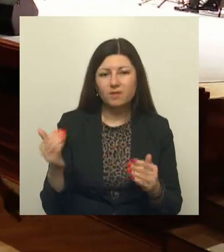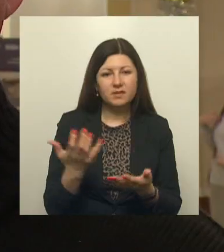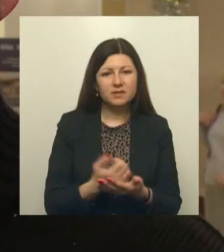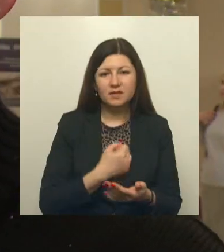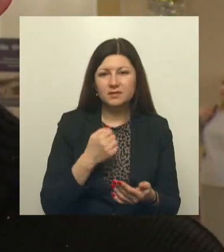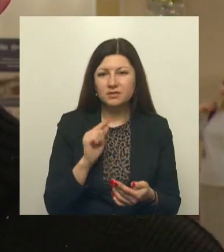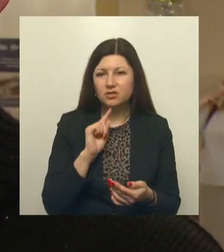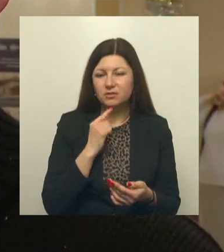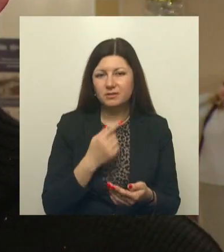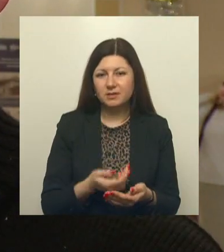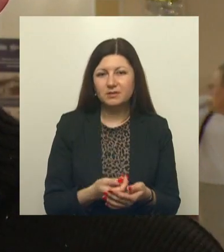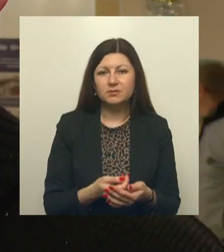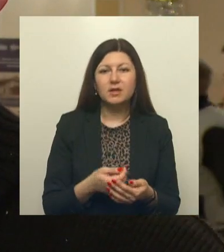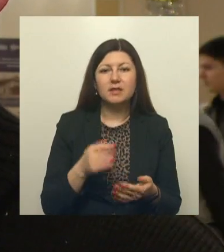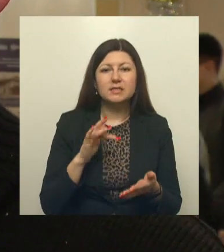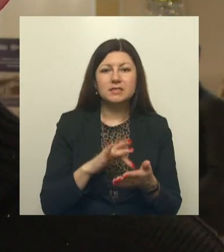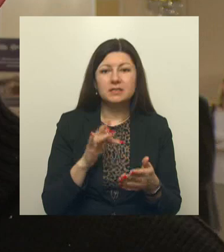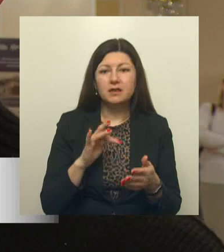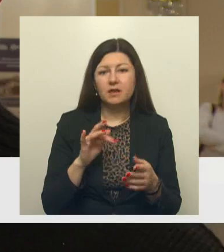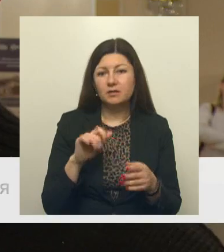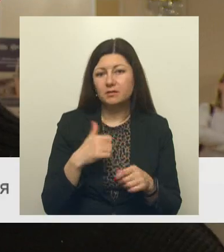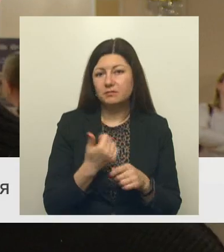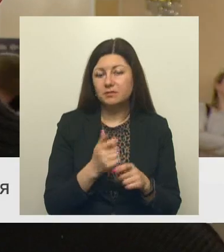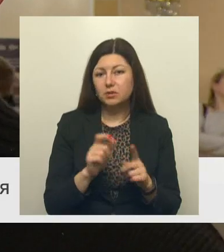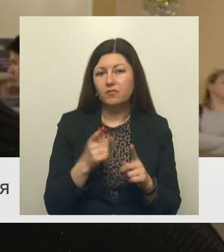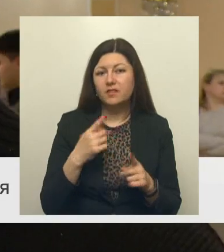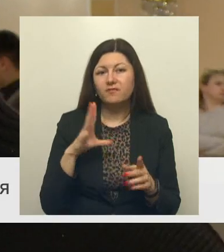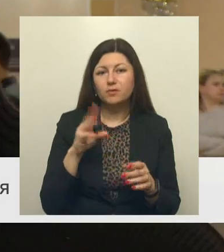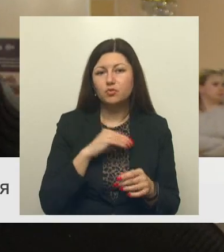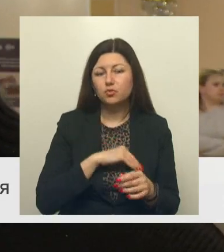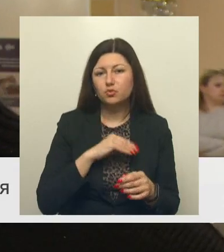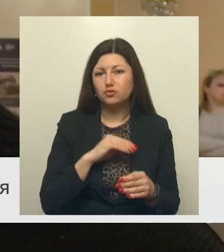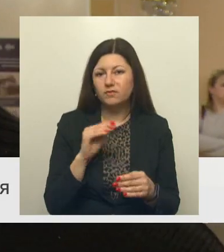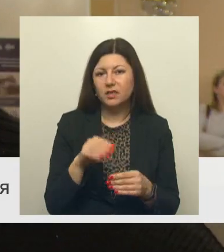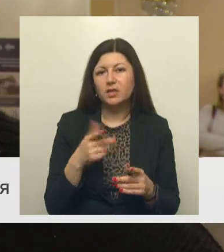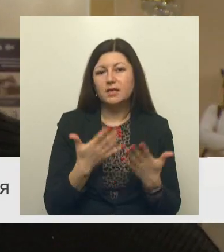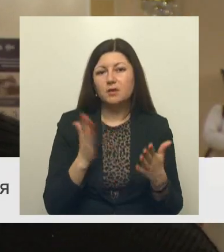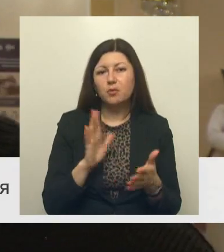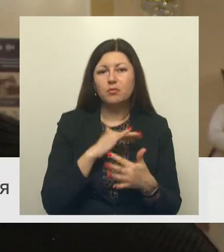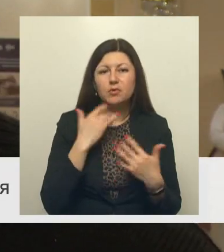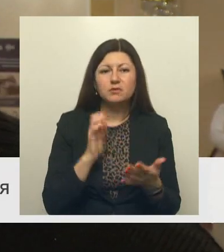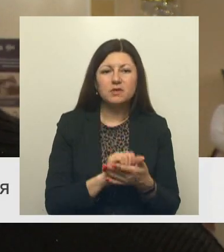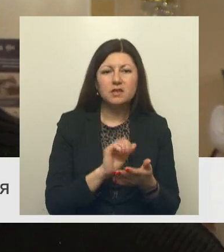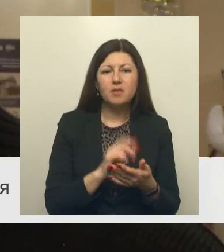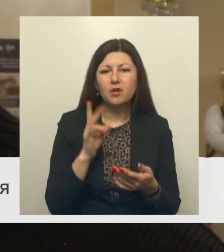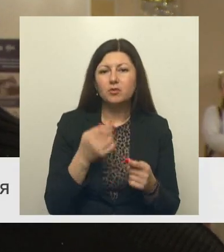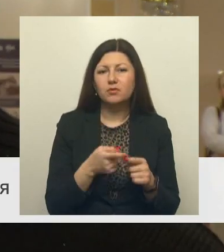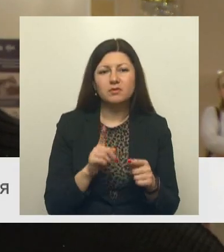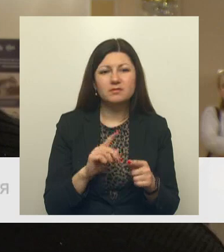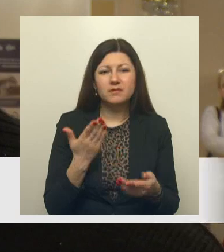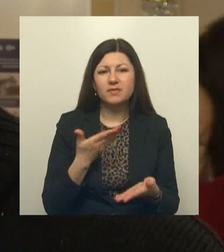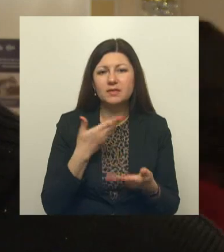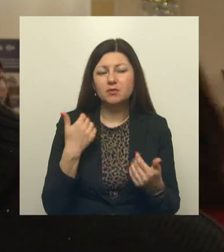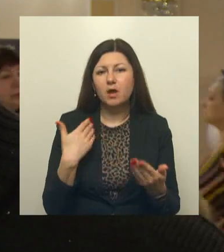просто. Центральное слово, так сказать, это всю душу вложить. Если будешь даже много заниматься, но нет вот этой искорки, вот